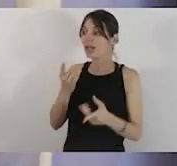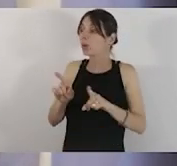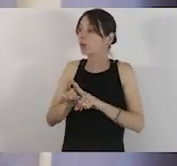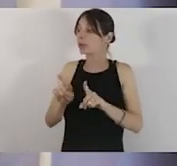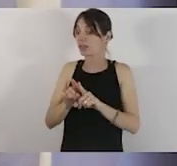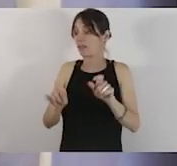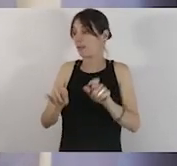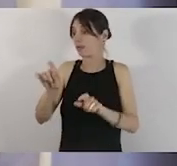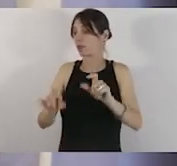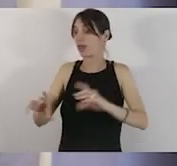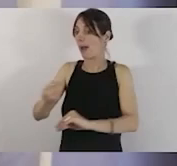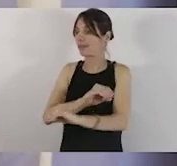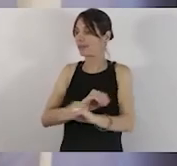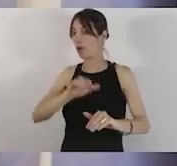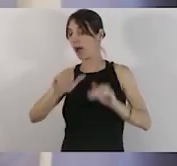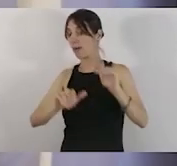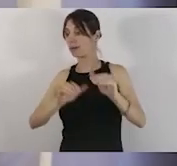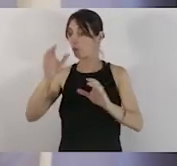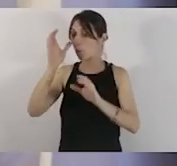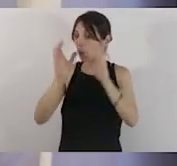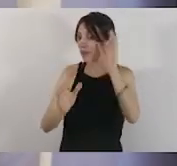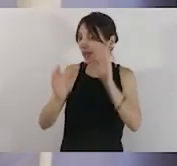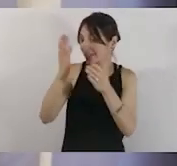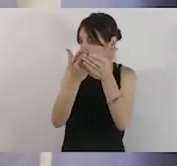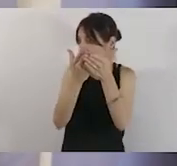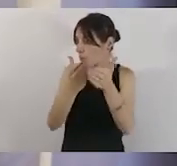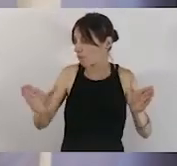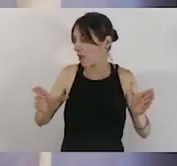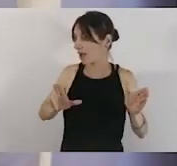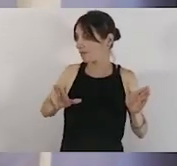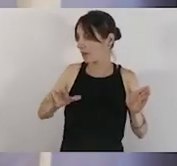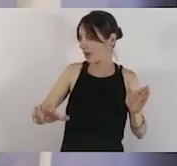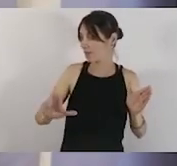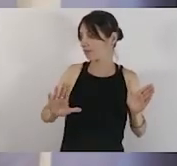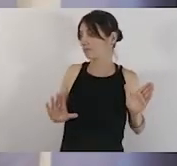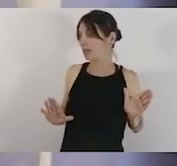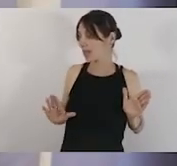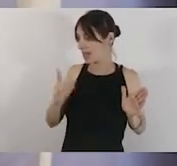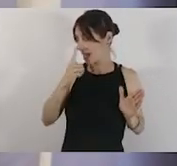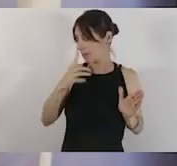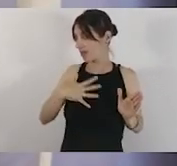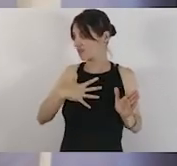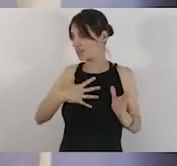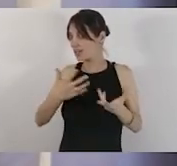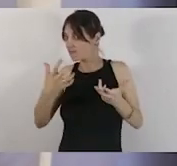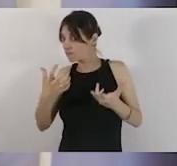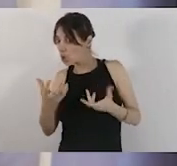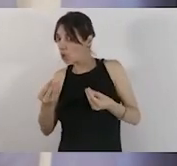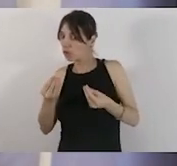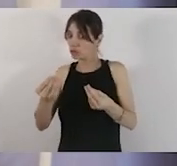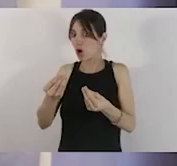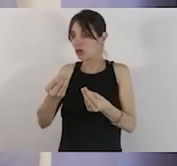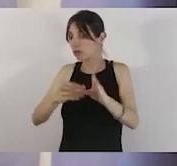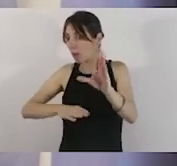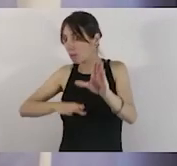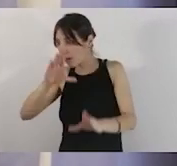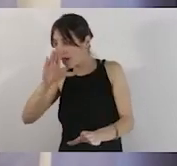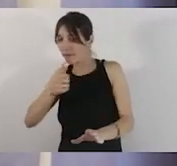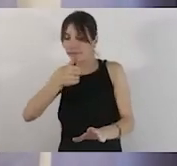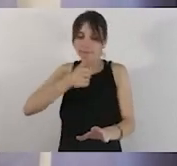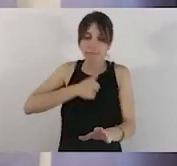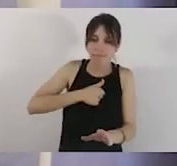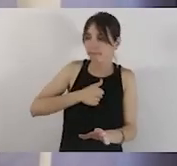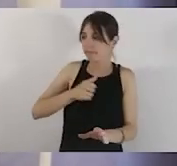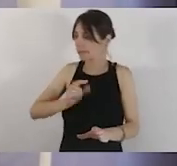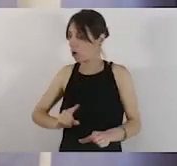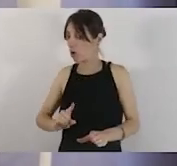largement ouverte, mais c'est pour l'intérêt des frioulés. Je pense que ce n'est pas le but. Hein. Le but, c'est de gérer la fréquentation